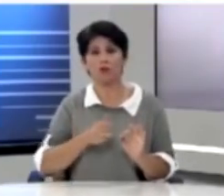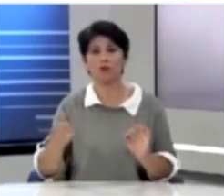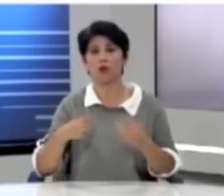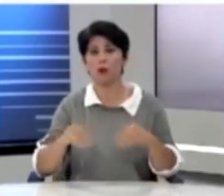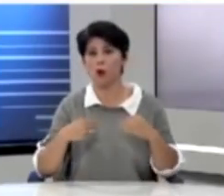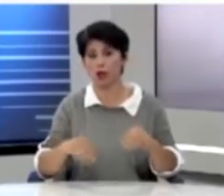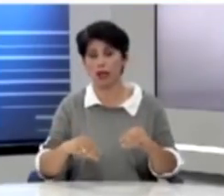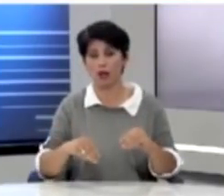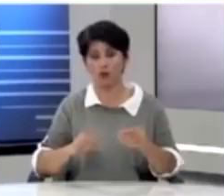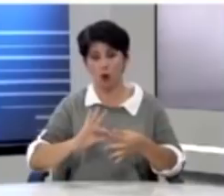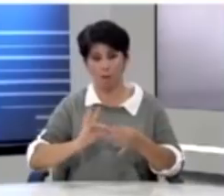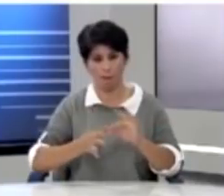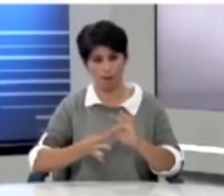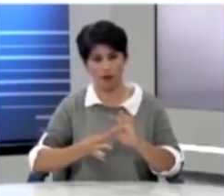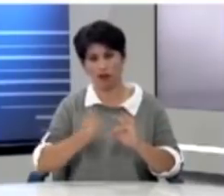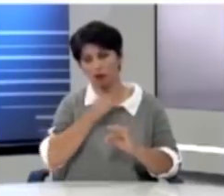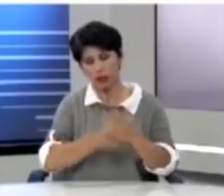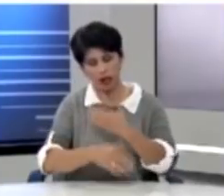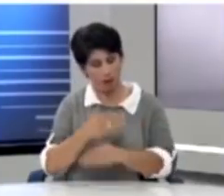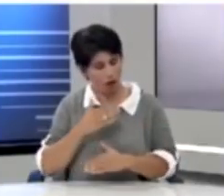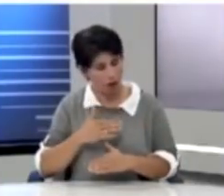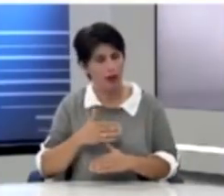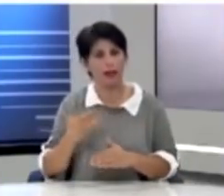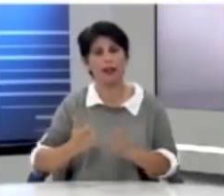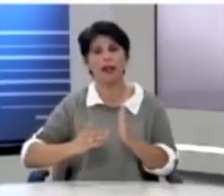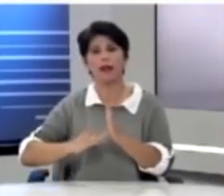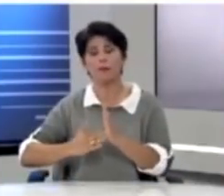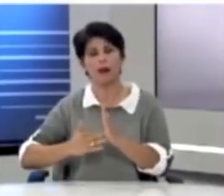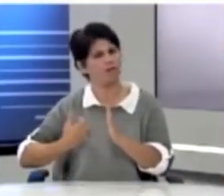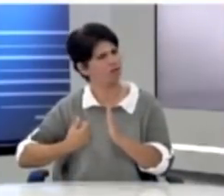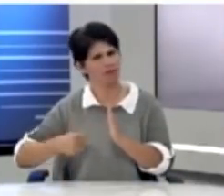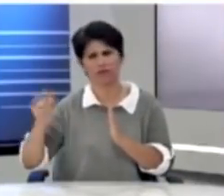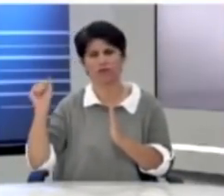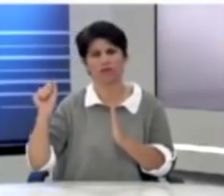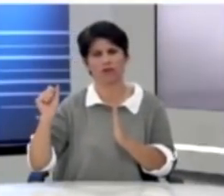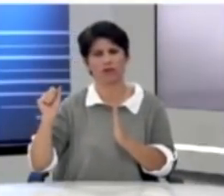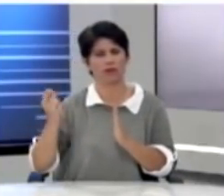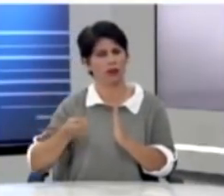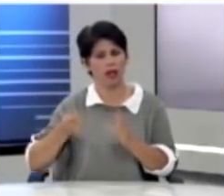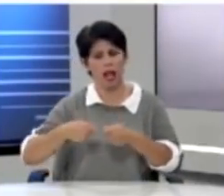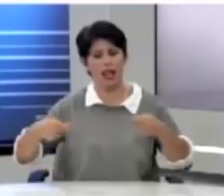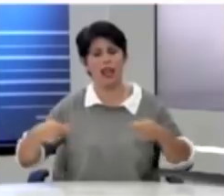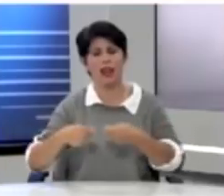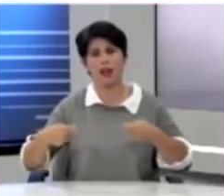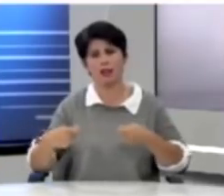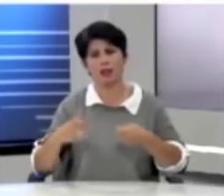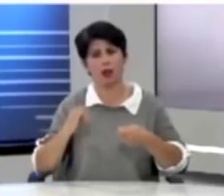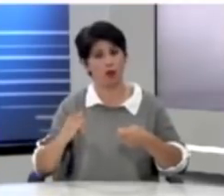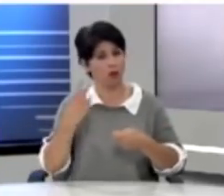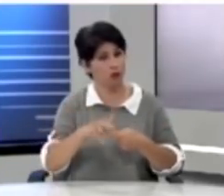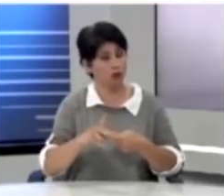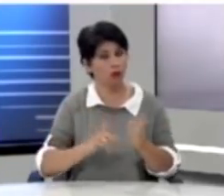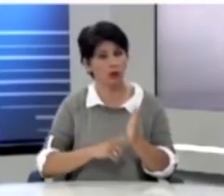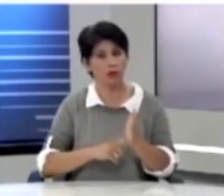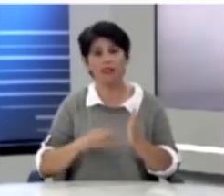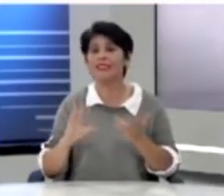μονοπωλιακούς ομίλους, ταλαιπωρία είναι οι υπάλληλοι που αρνούνται να κάνουν λάστιχο ακόμα και τους δικούς σας νόμους για